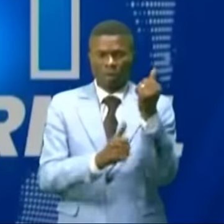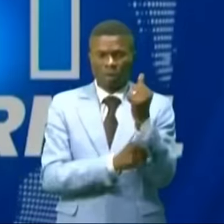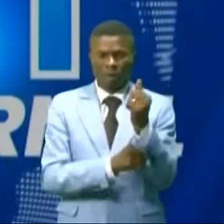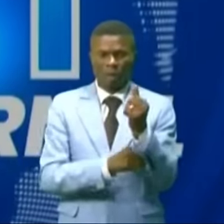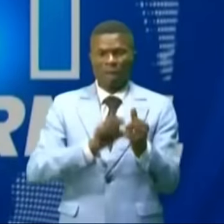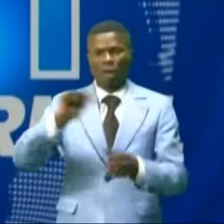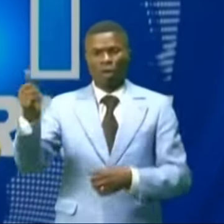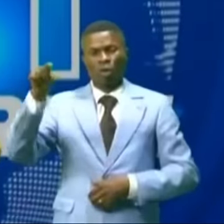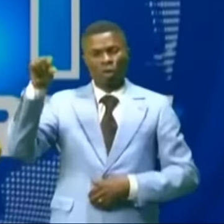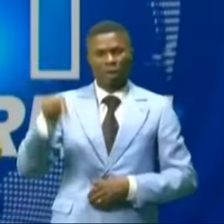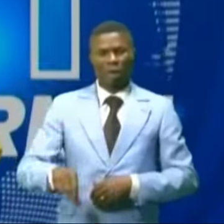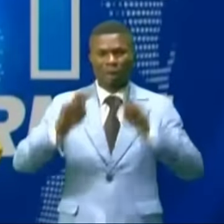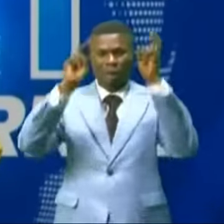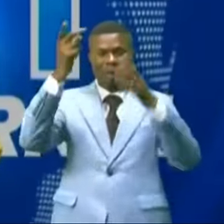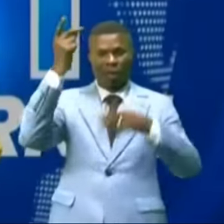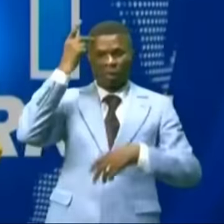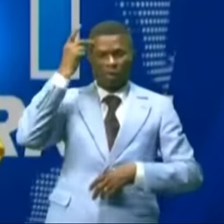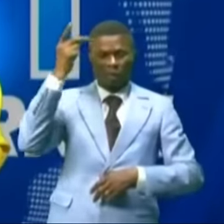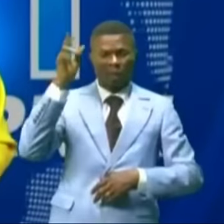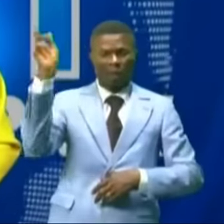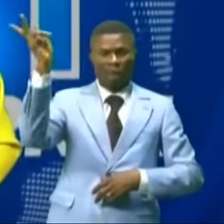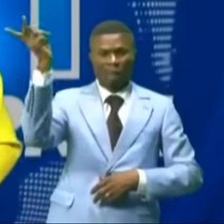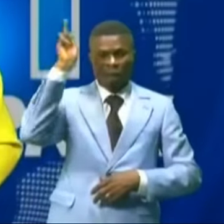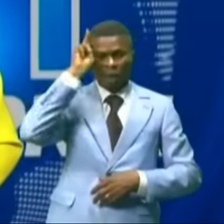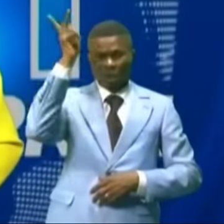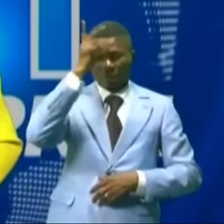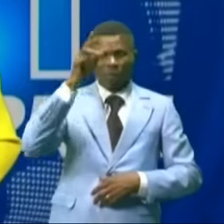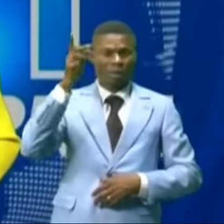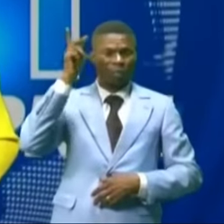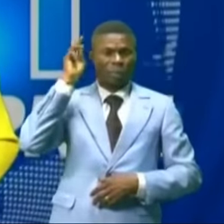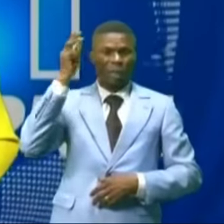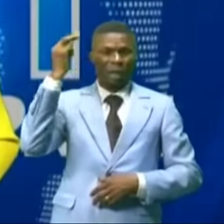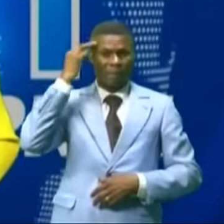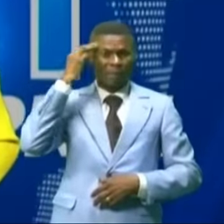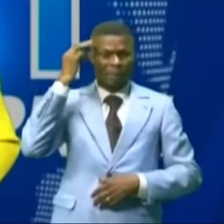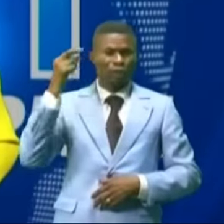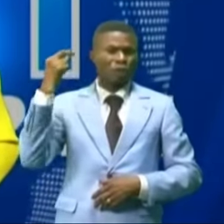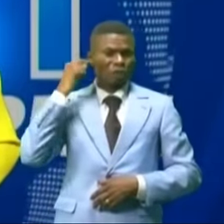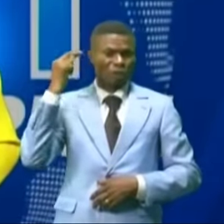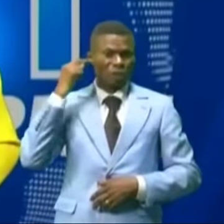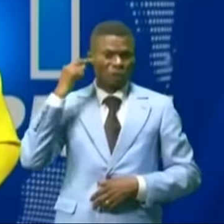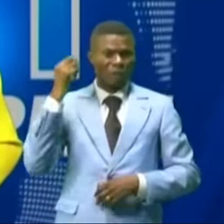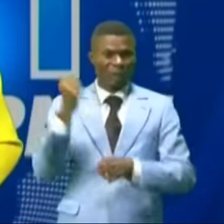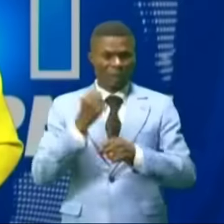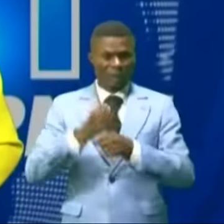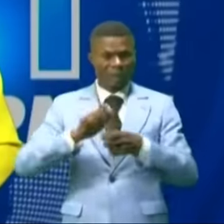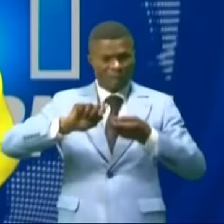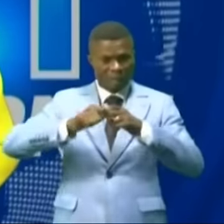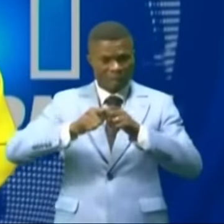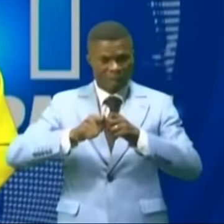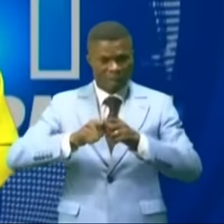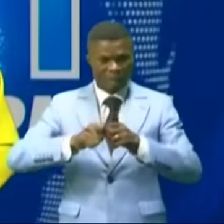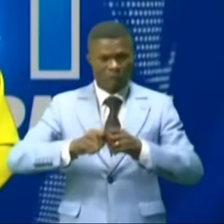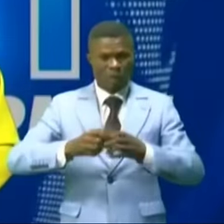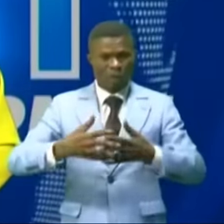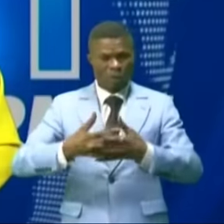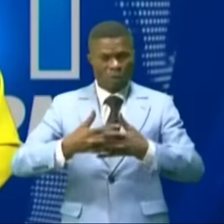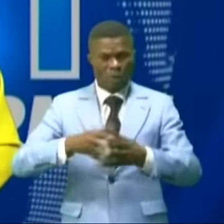certains quartiers des communes de Kimbanseke, Massina, Njili, Nsele, que suite aux travaux d'entretien des